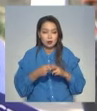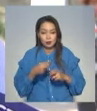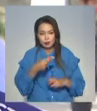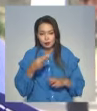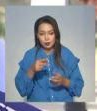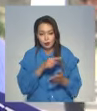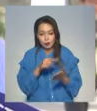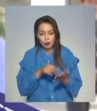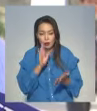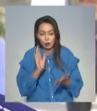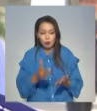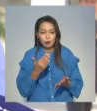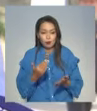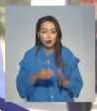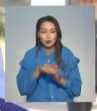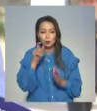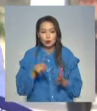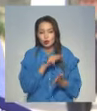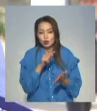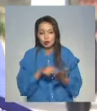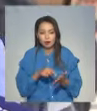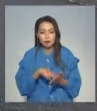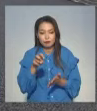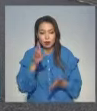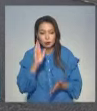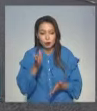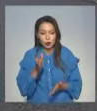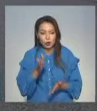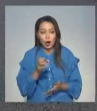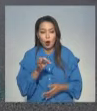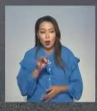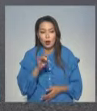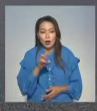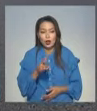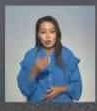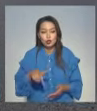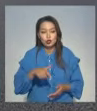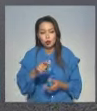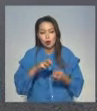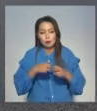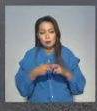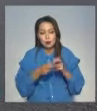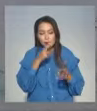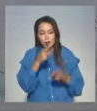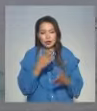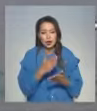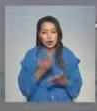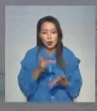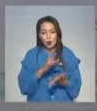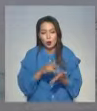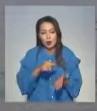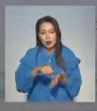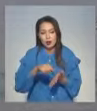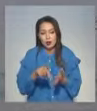жөнінде болсын депутаттық сауалды жолдайтын боламыз. Ал оралдықтарды жол мәселесі толғандырып отыр. Өйткені өңірдегі тас